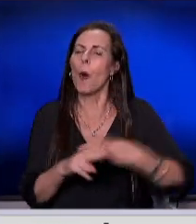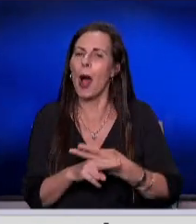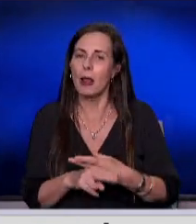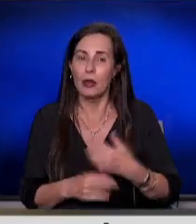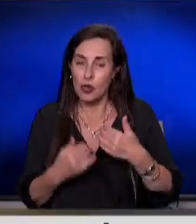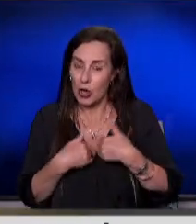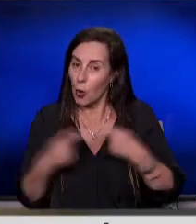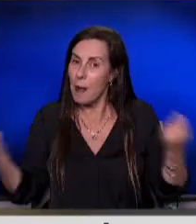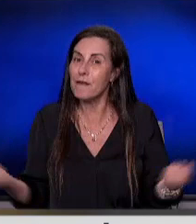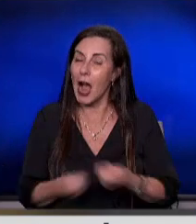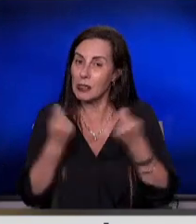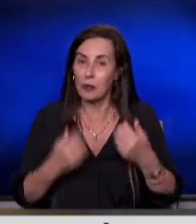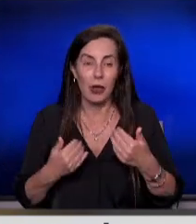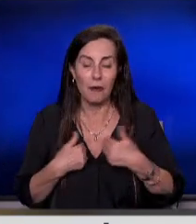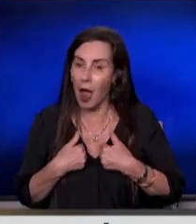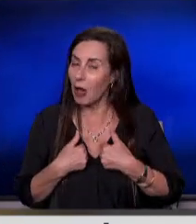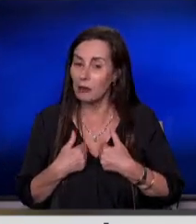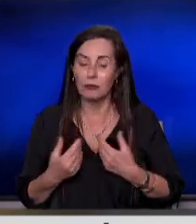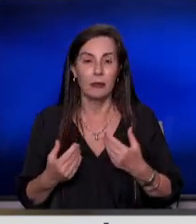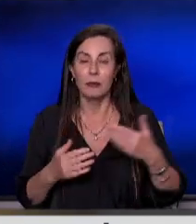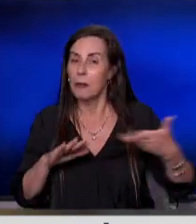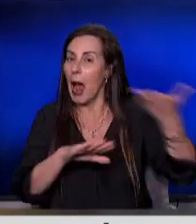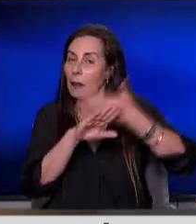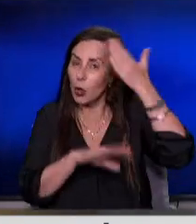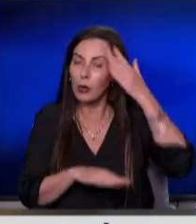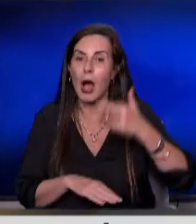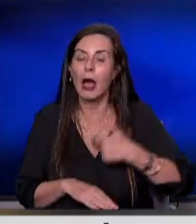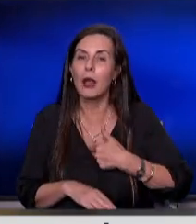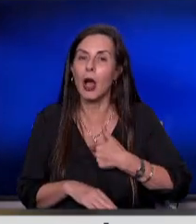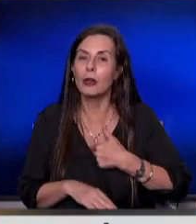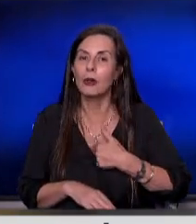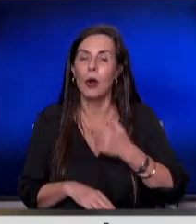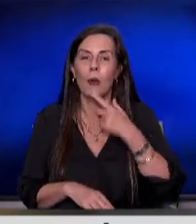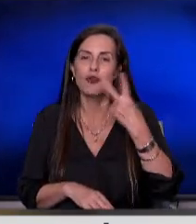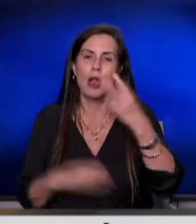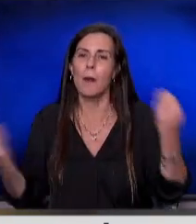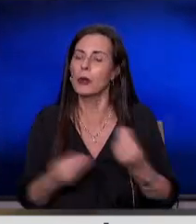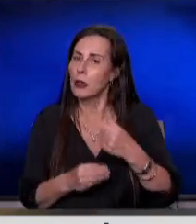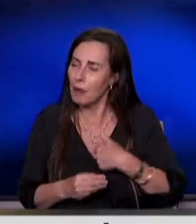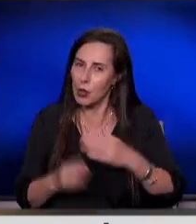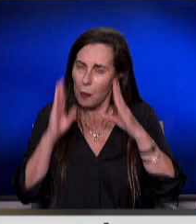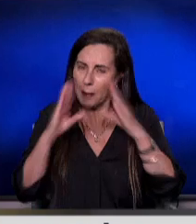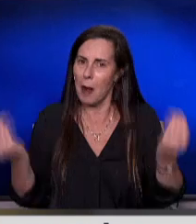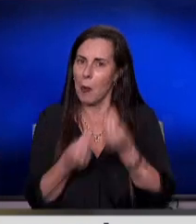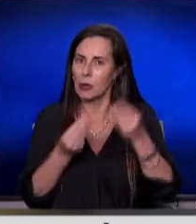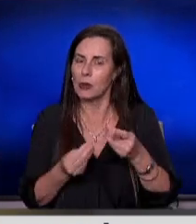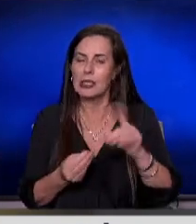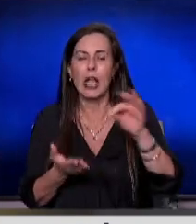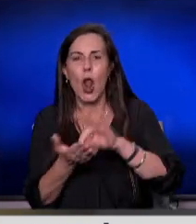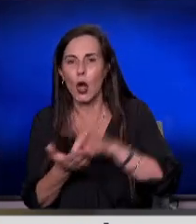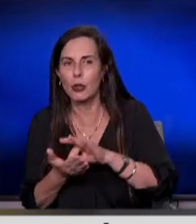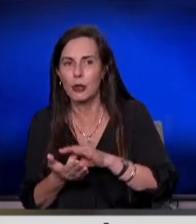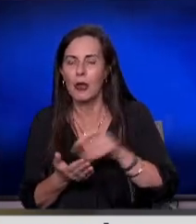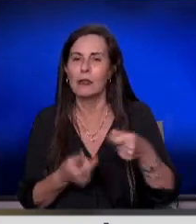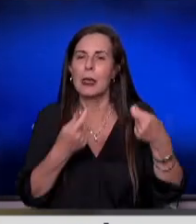כשאנחנו מפרסמים ואנחנו שמים בתודעה הציבורית, אנחנו שמים שני מוצרים ואנחנו מאמינים במוצרים האלה. זה לוטו וזה